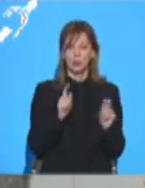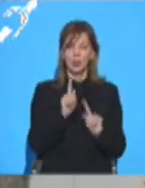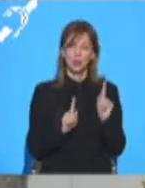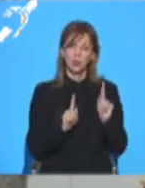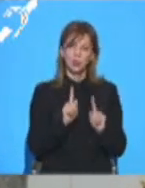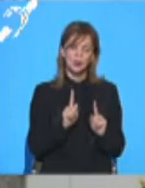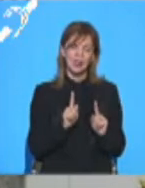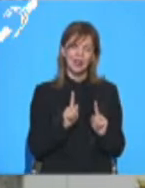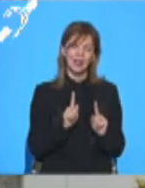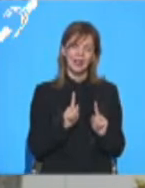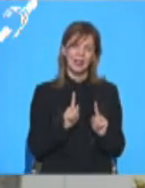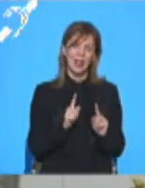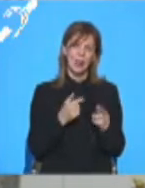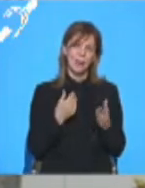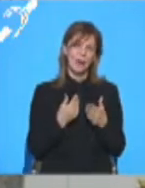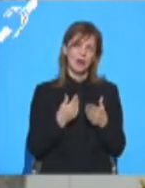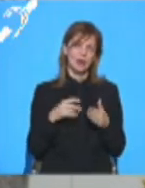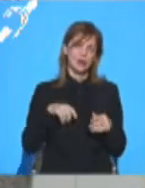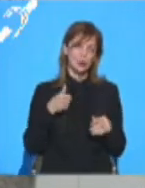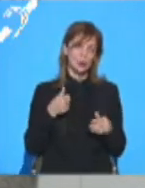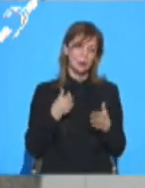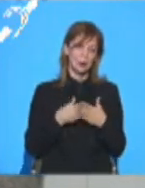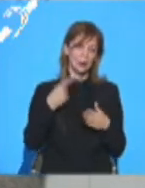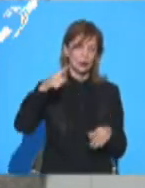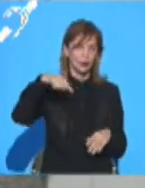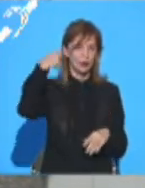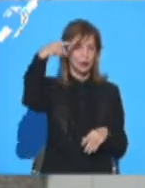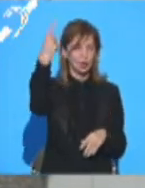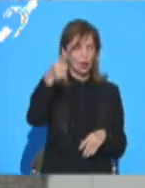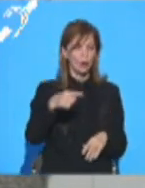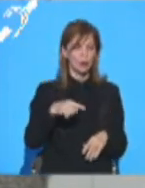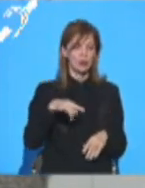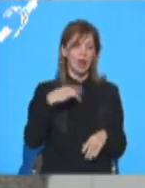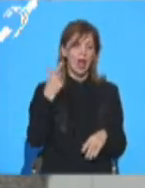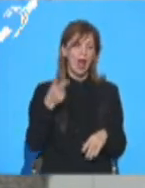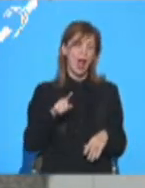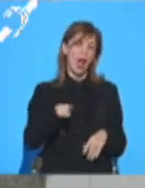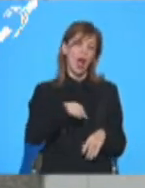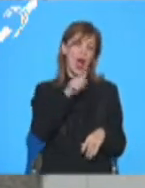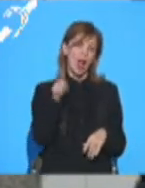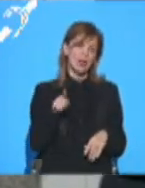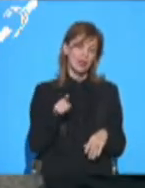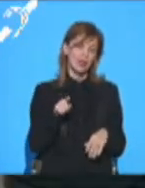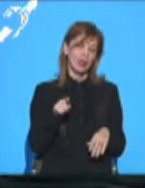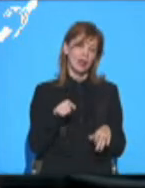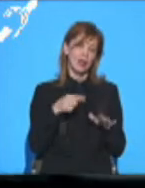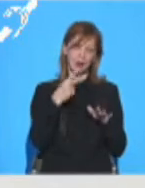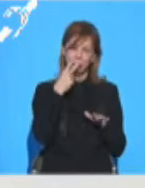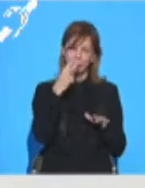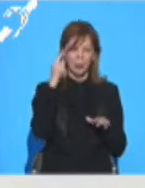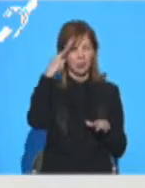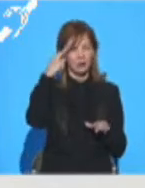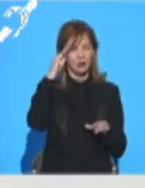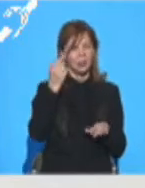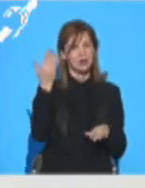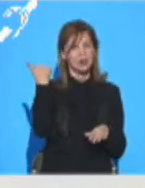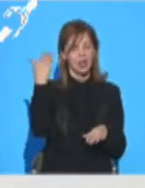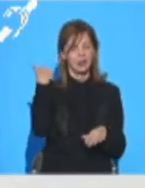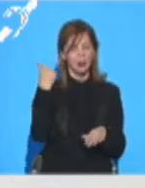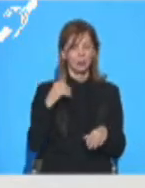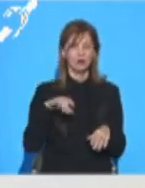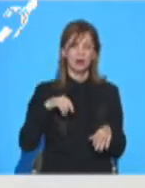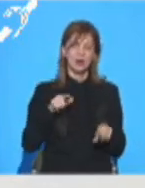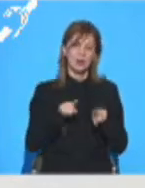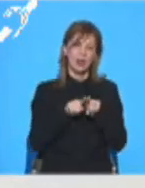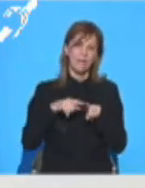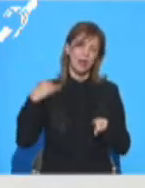mai spre viitor, altele parcă sunt desprinse din trecut. Mă duce cu gândul, e ca o